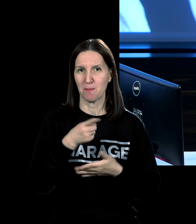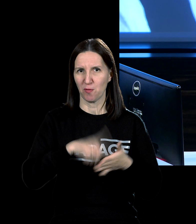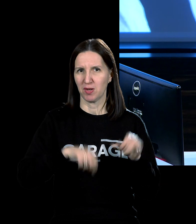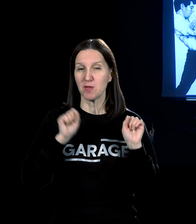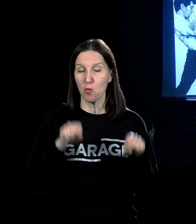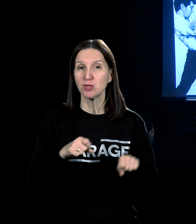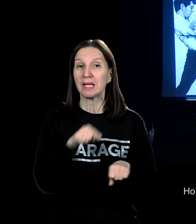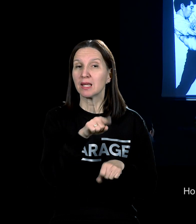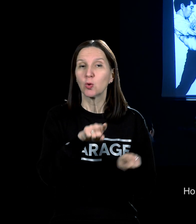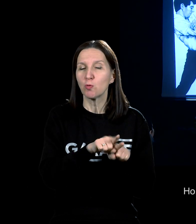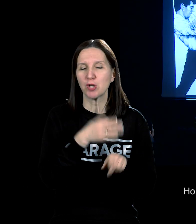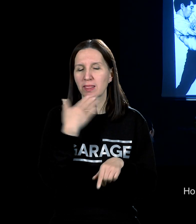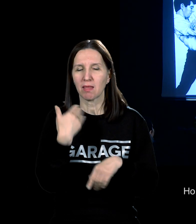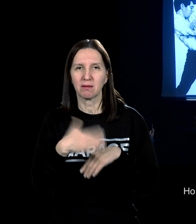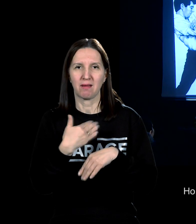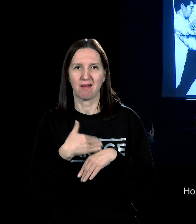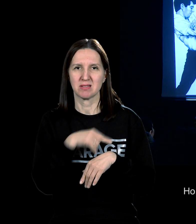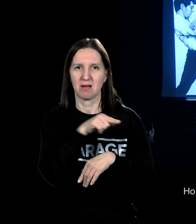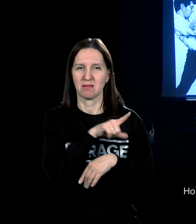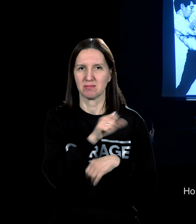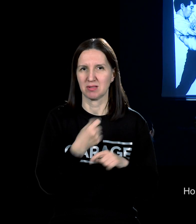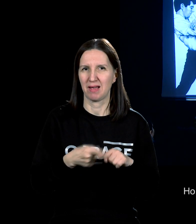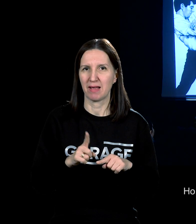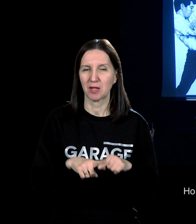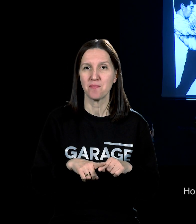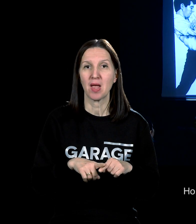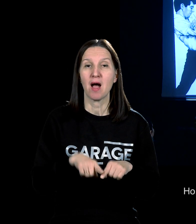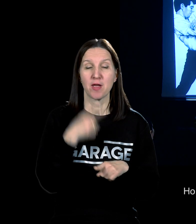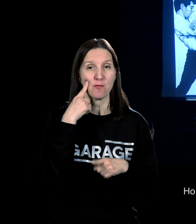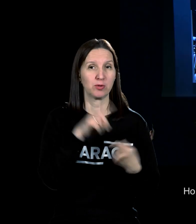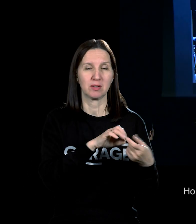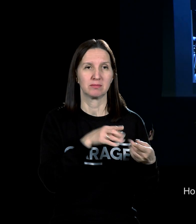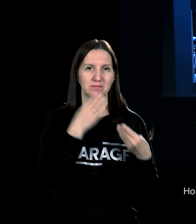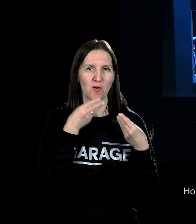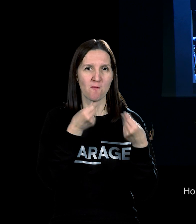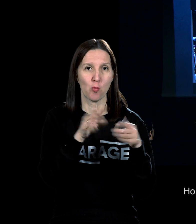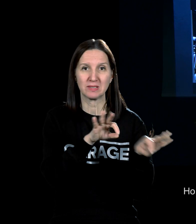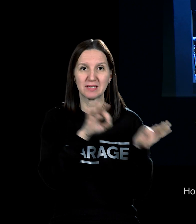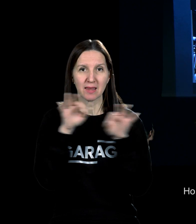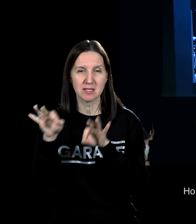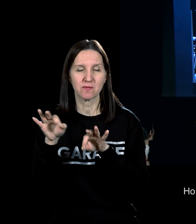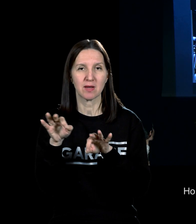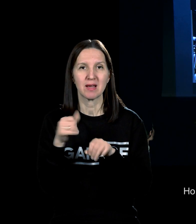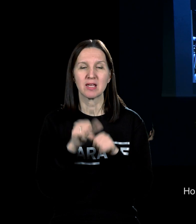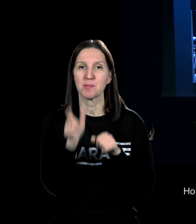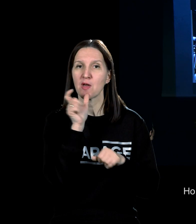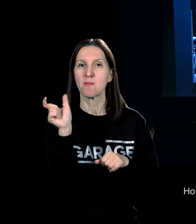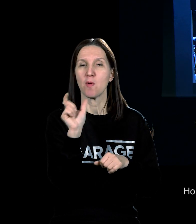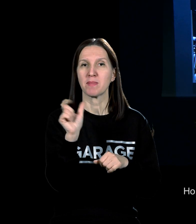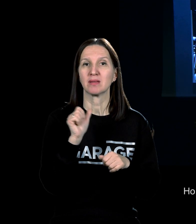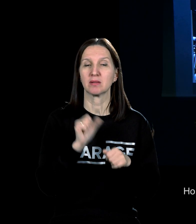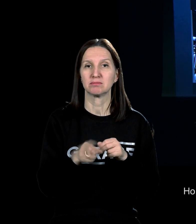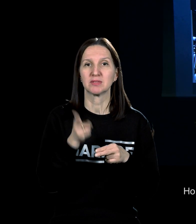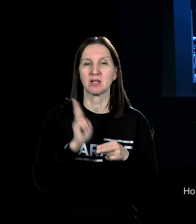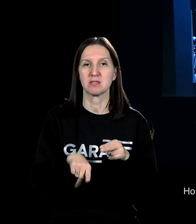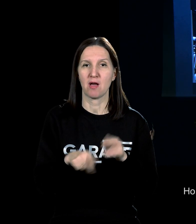этого абсолютной. Но при этом как бы цитаты, как бы гораздо более сильное воздействие возникает, собственно говоря, в момент выхода из этих